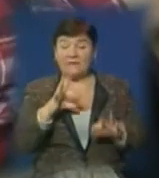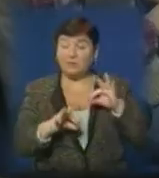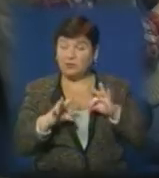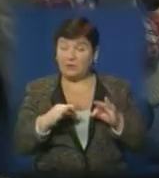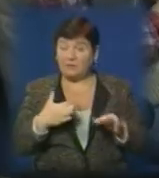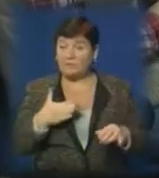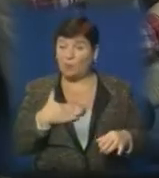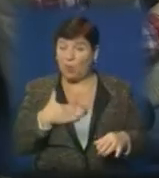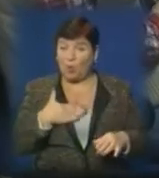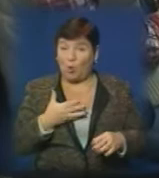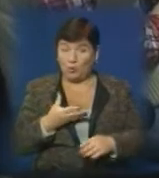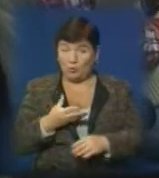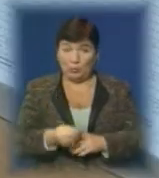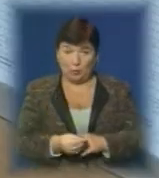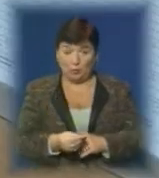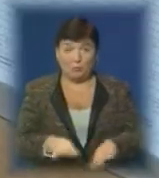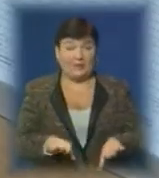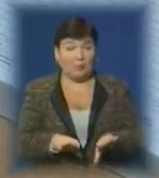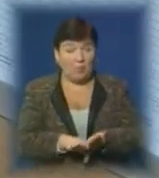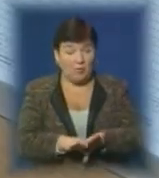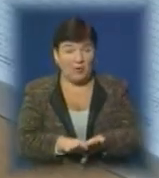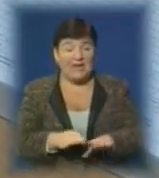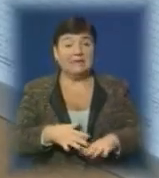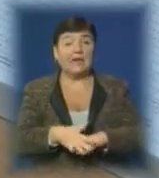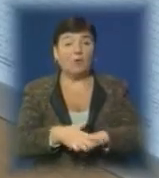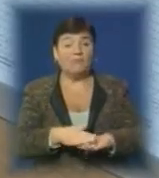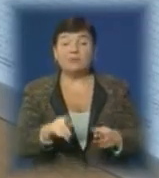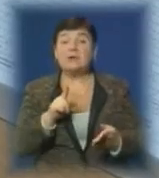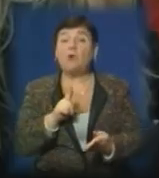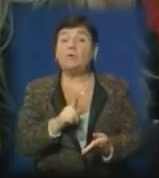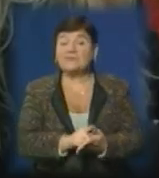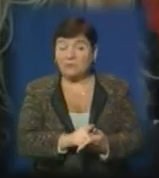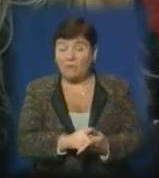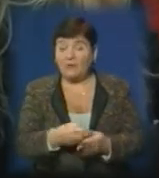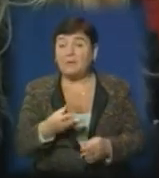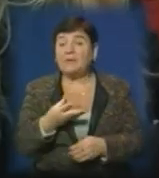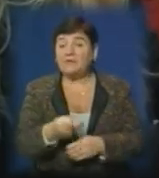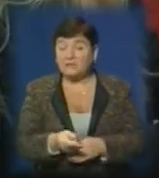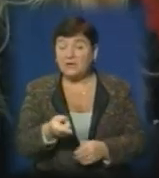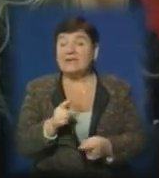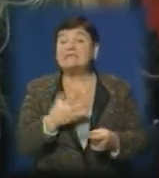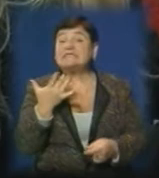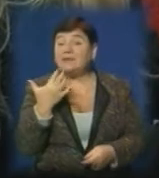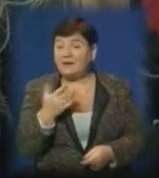доходу. При розрахунку допомоги субсидіанту нараховується обов'язковий платіж. Незалежно від того,